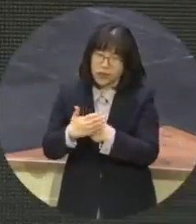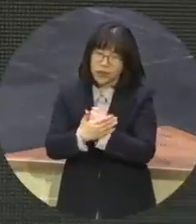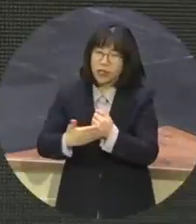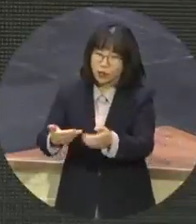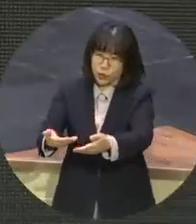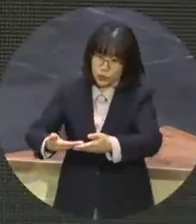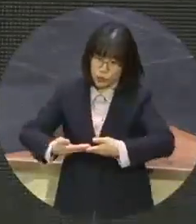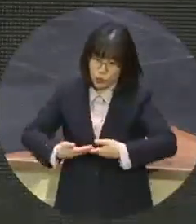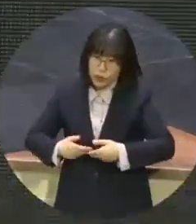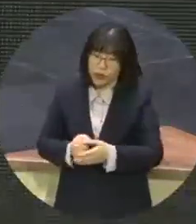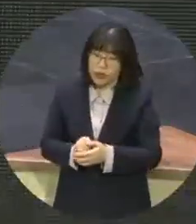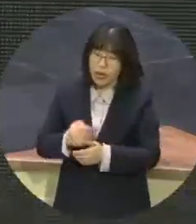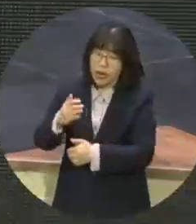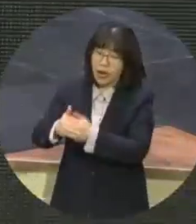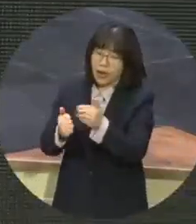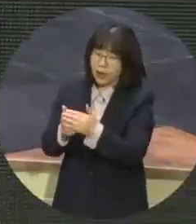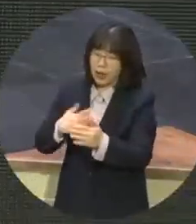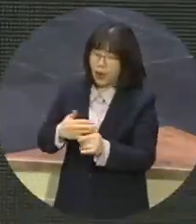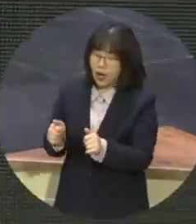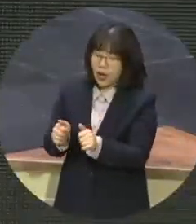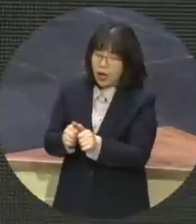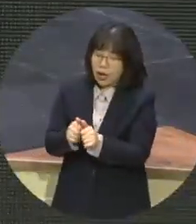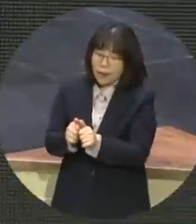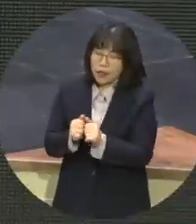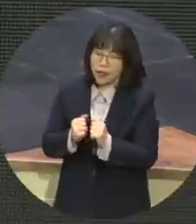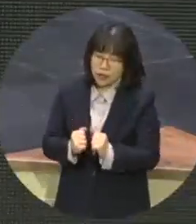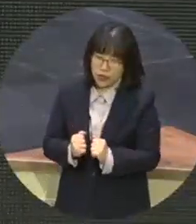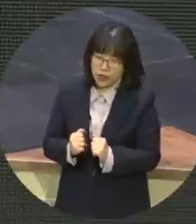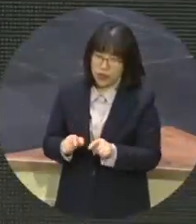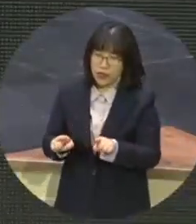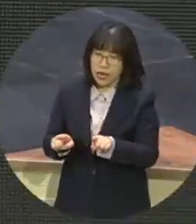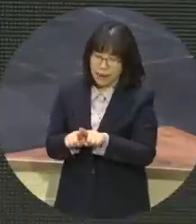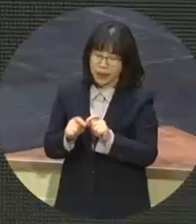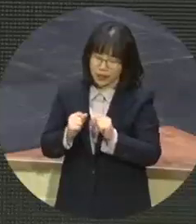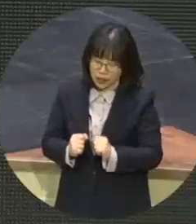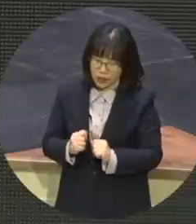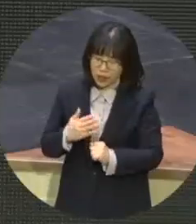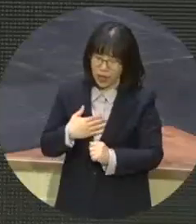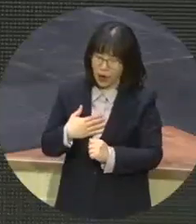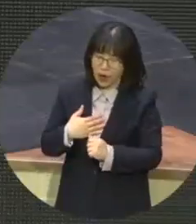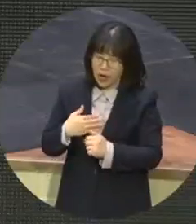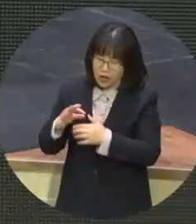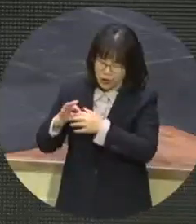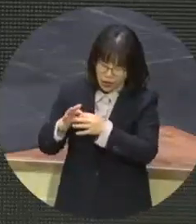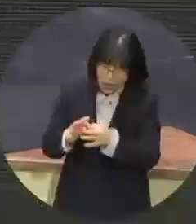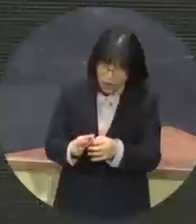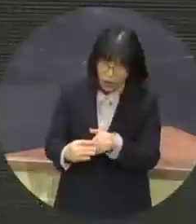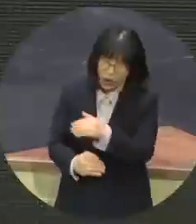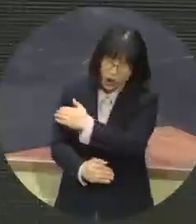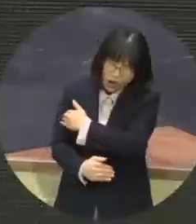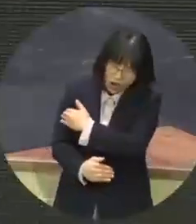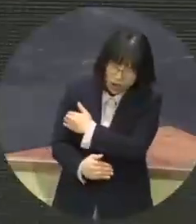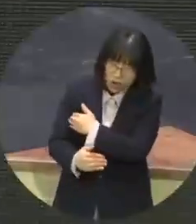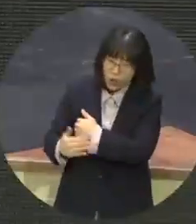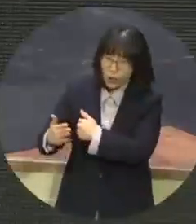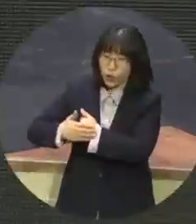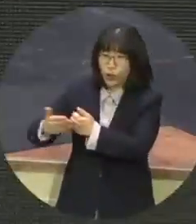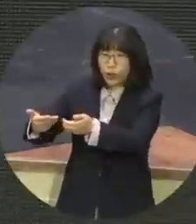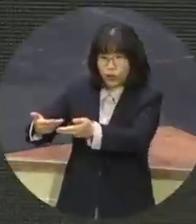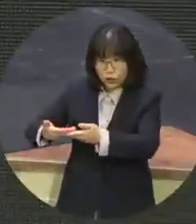바랍니다. 주님이 나와 함께 계시구나. 주님이 나를 이렇게 간섭하시구나. 어쩌면